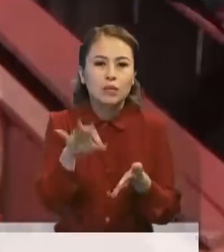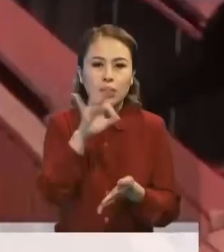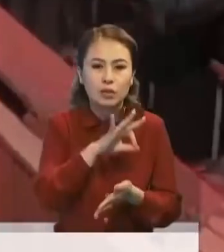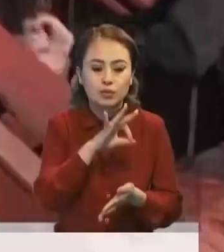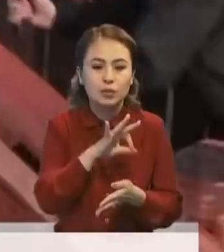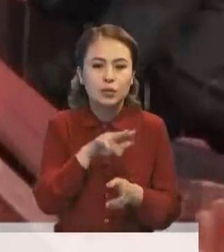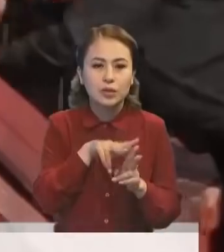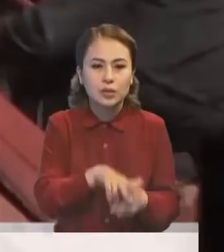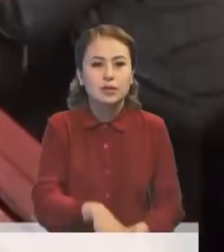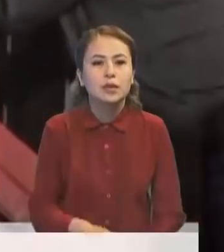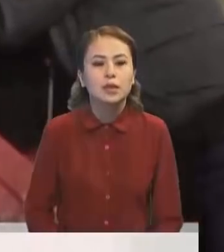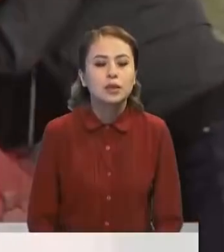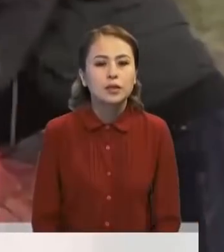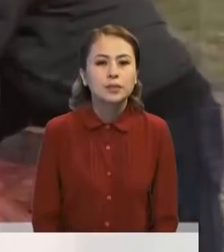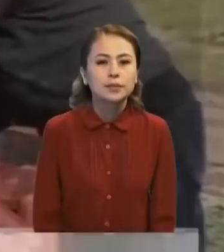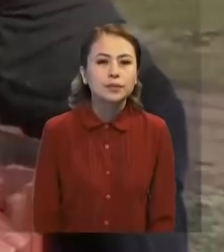тұтынуға мәжбүр.